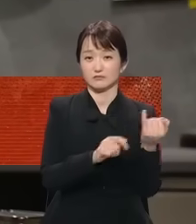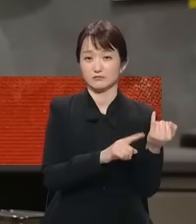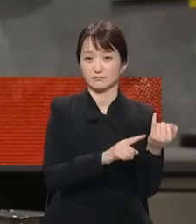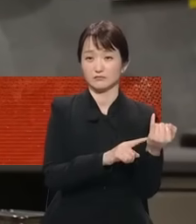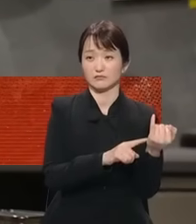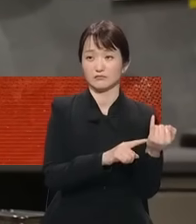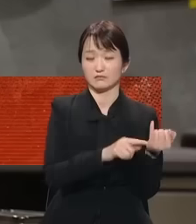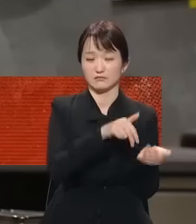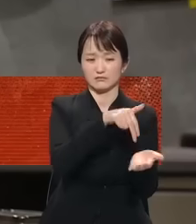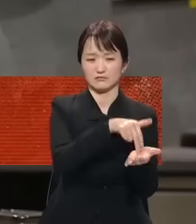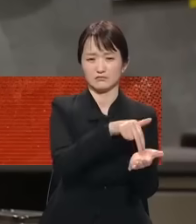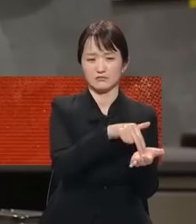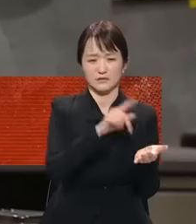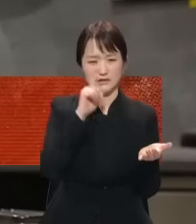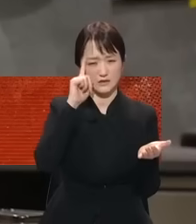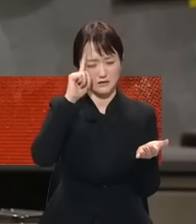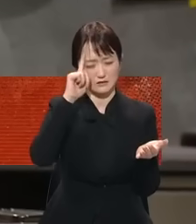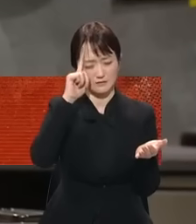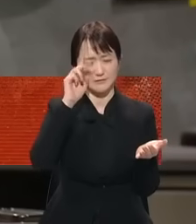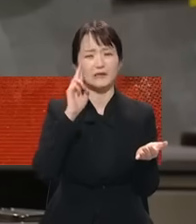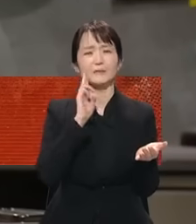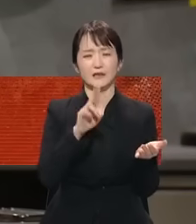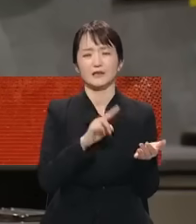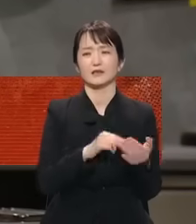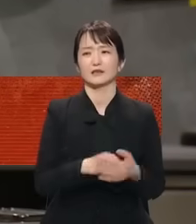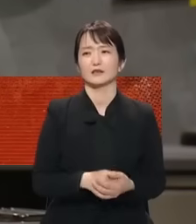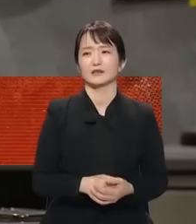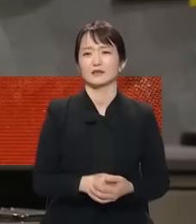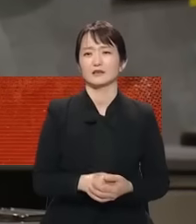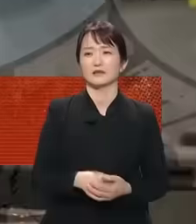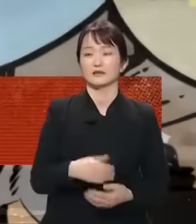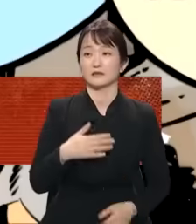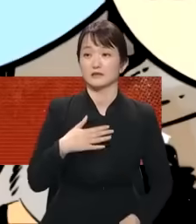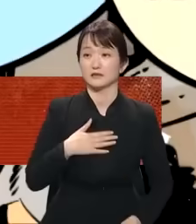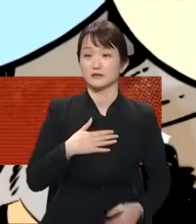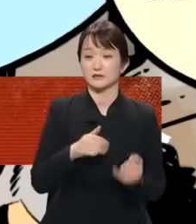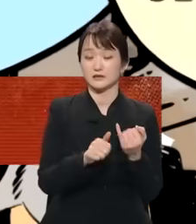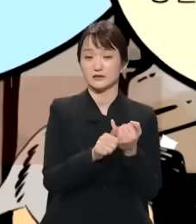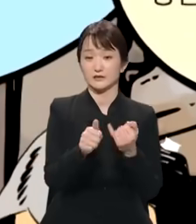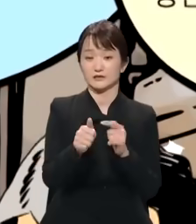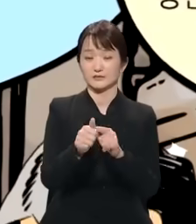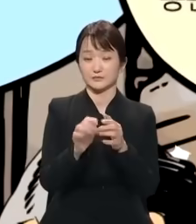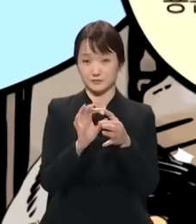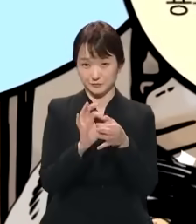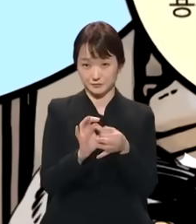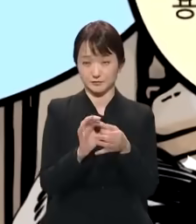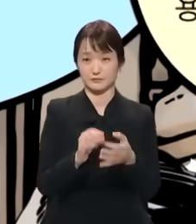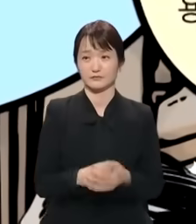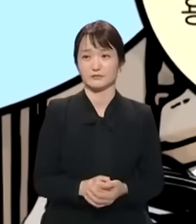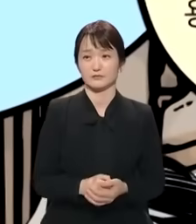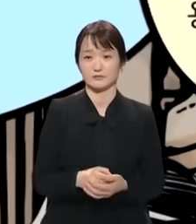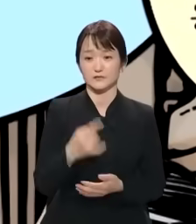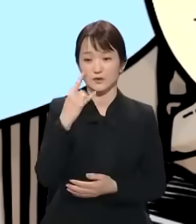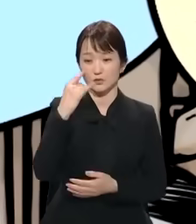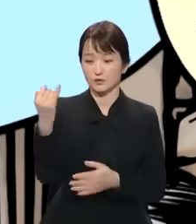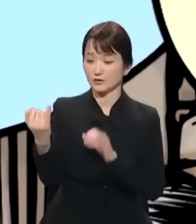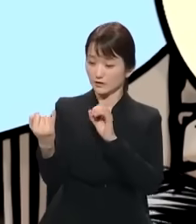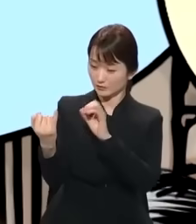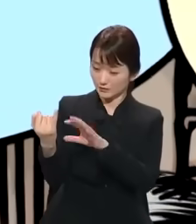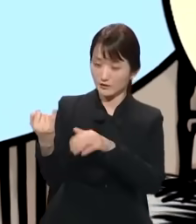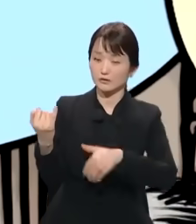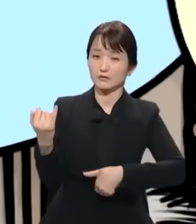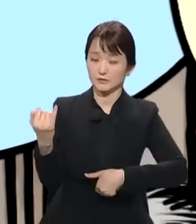입장에서는 상당히 스트레스를 많이 받을 것 같고요 저는 남편을 통해서라든지 본인이 직접 좀 얘기를 좀 할 필요가 있지